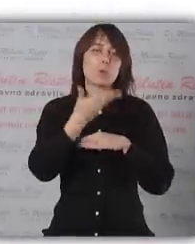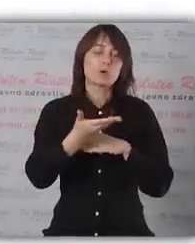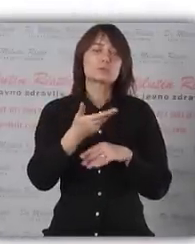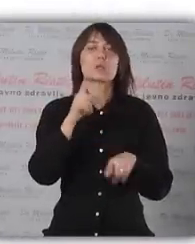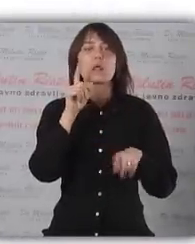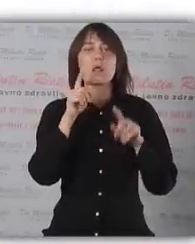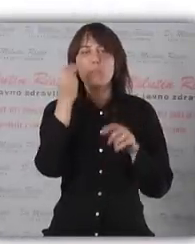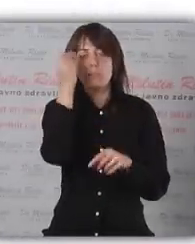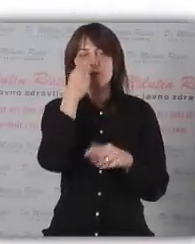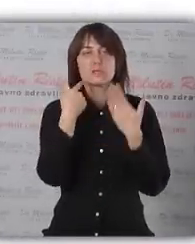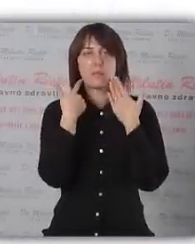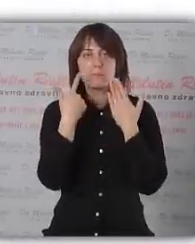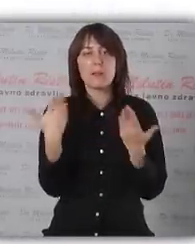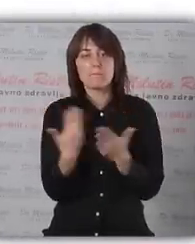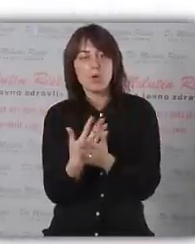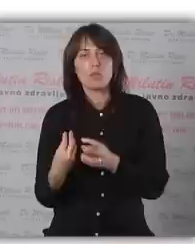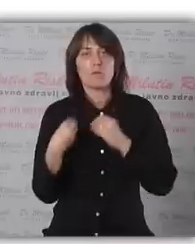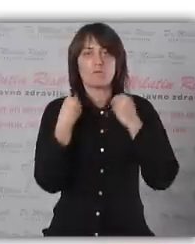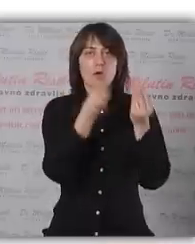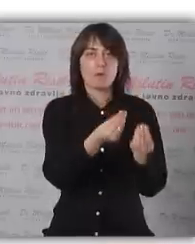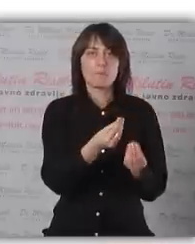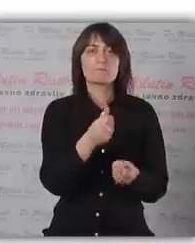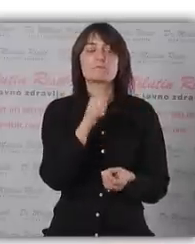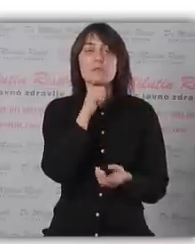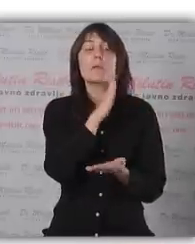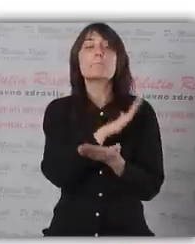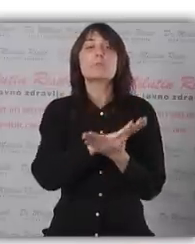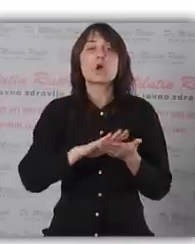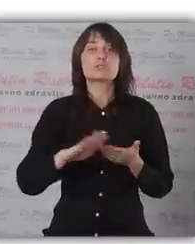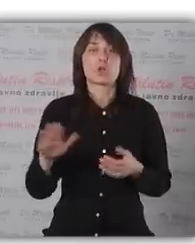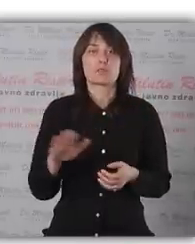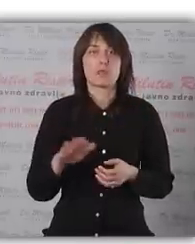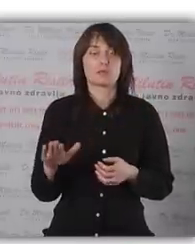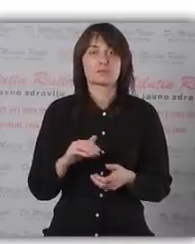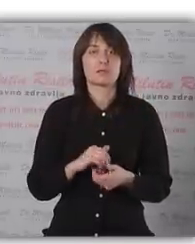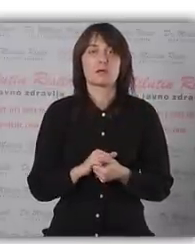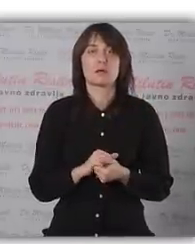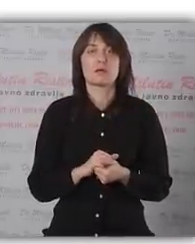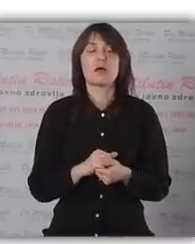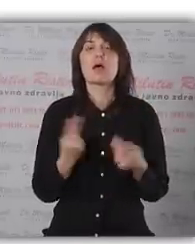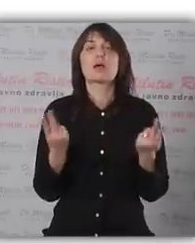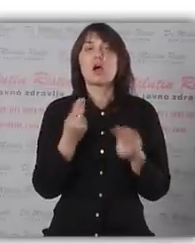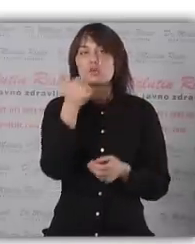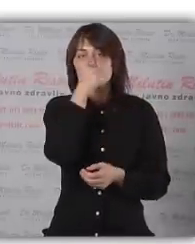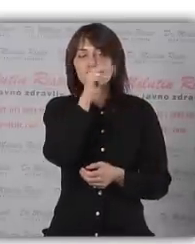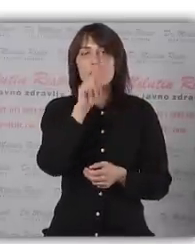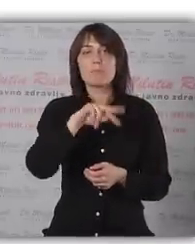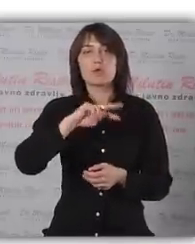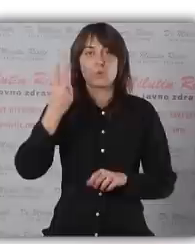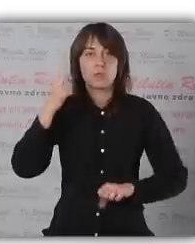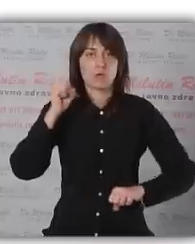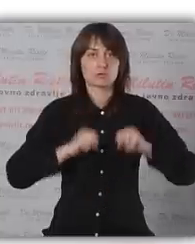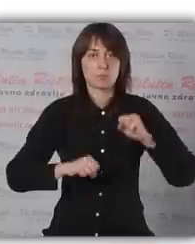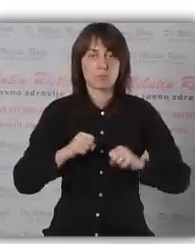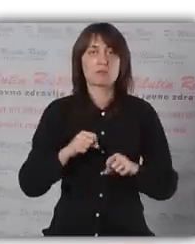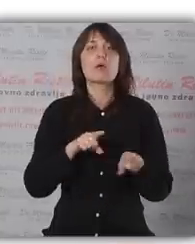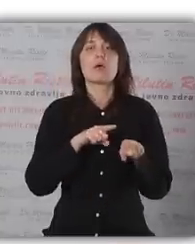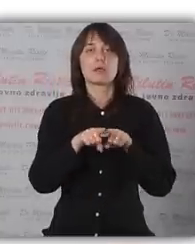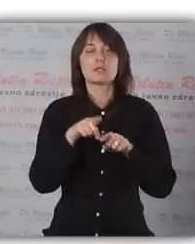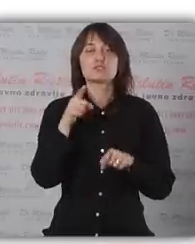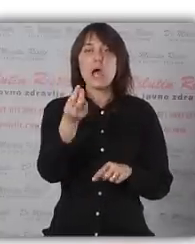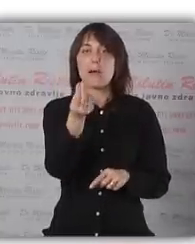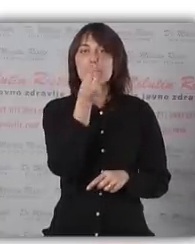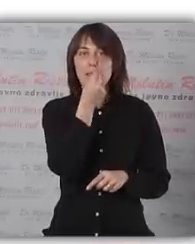pa da je ponude posle nedelju dve, i da prosto deca, kao što imaju i sve druge